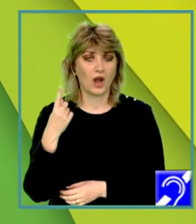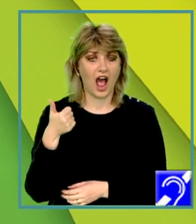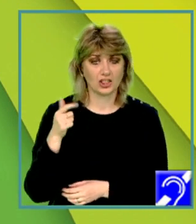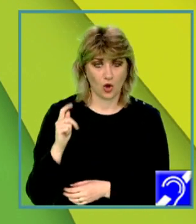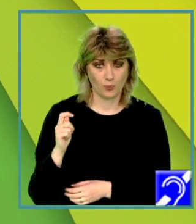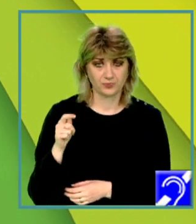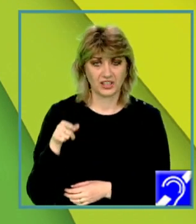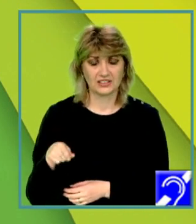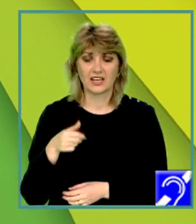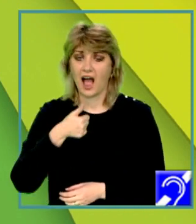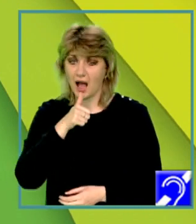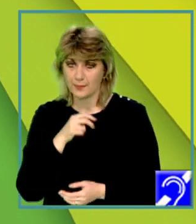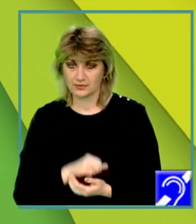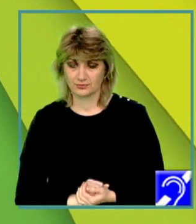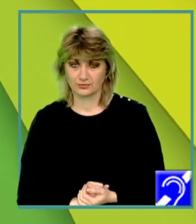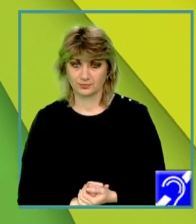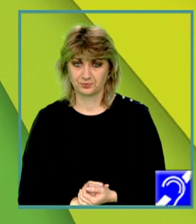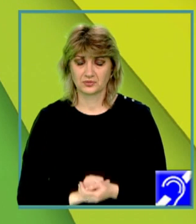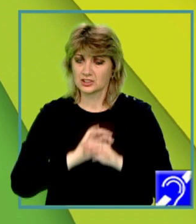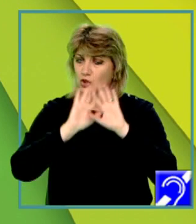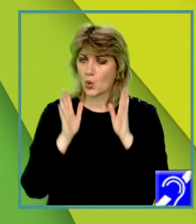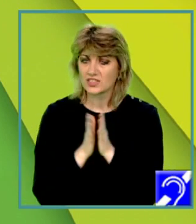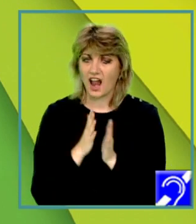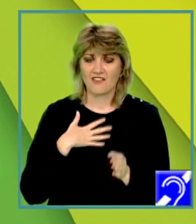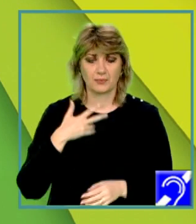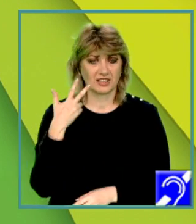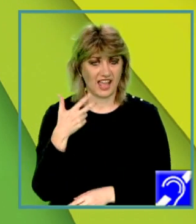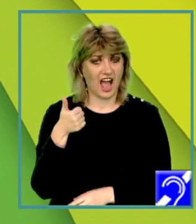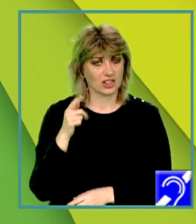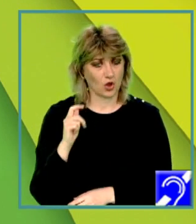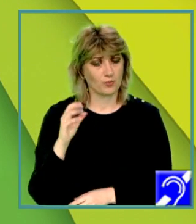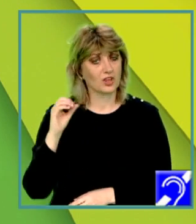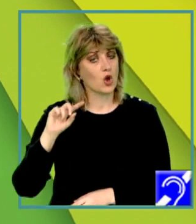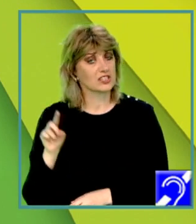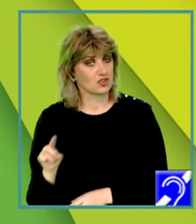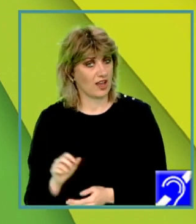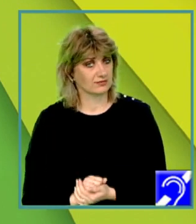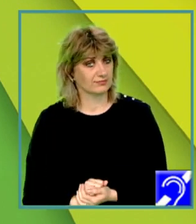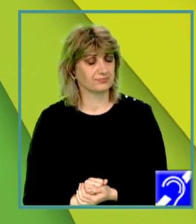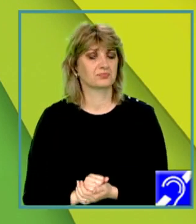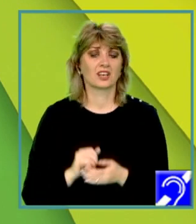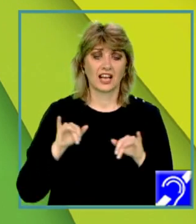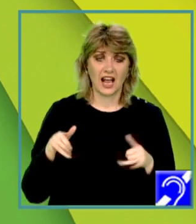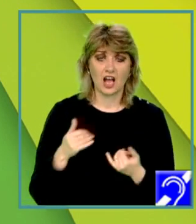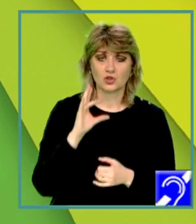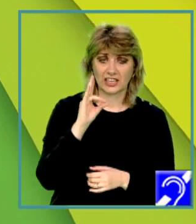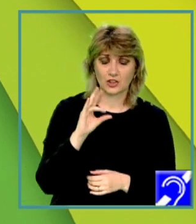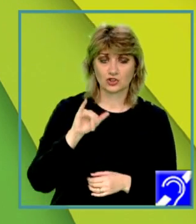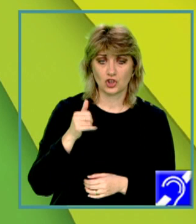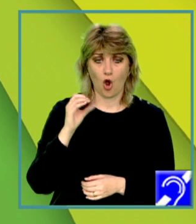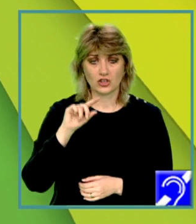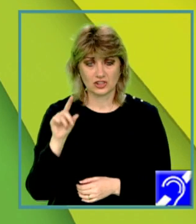în molecula de apă în total avem trei atomi de oxigen Deci în cazul hidrogenul și oxigenul